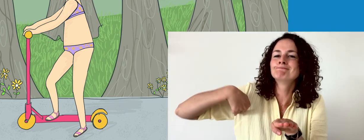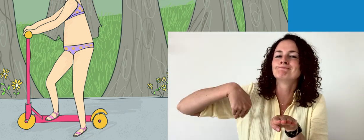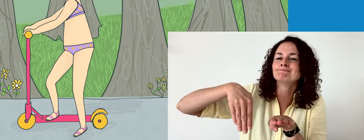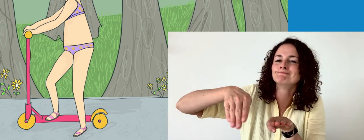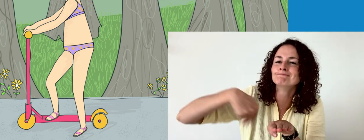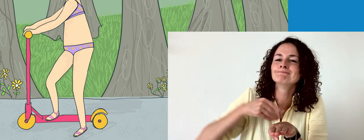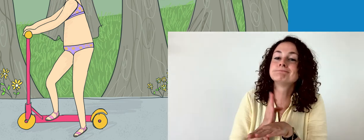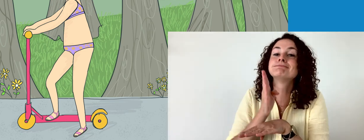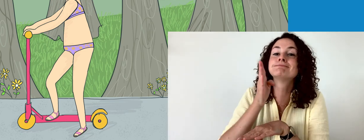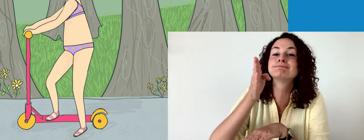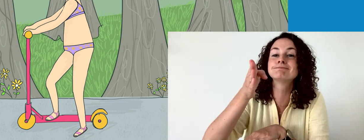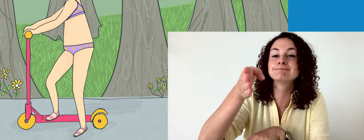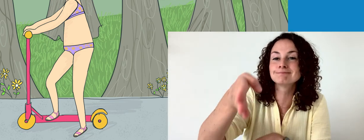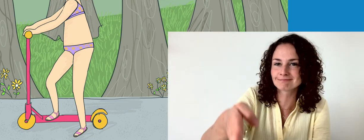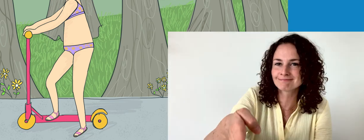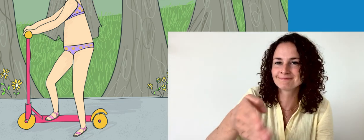papa aan